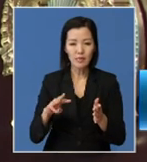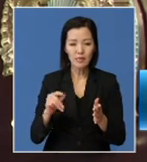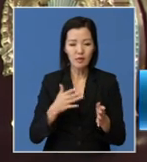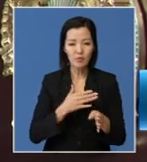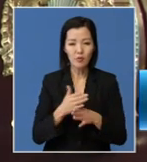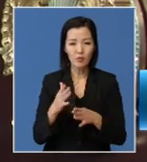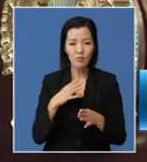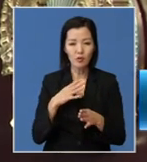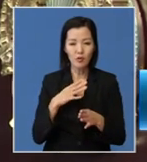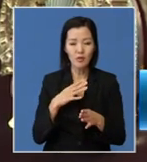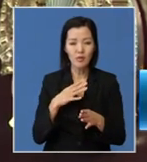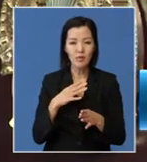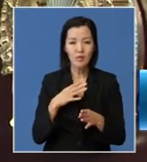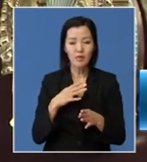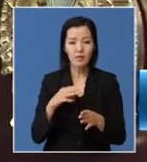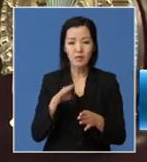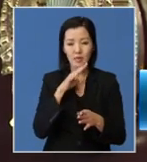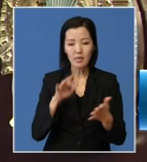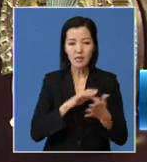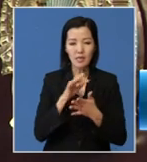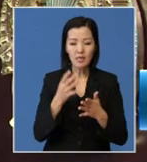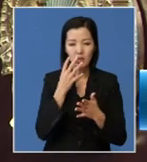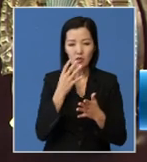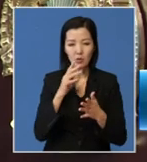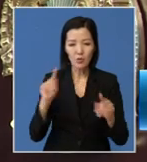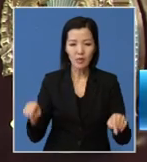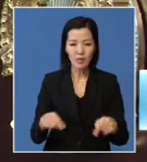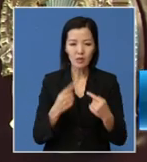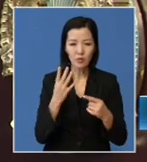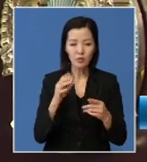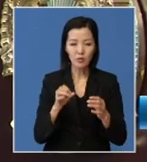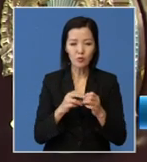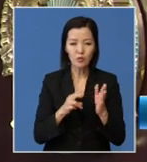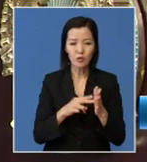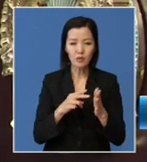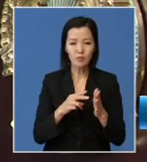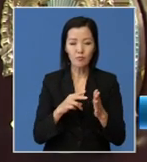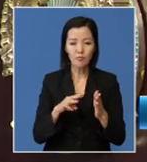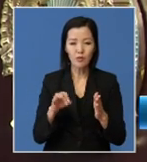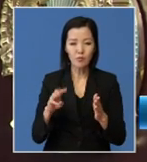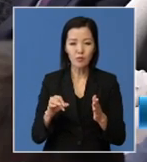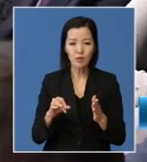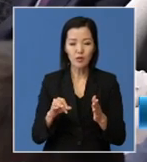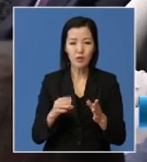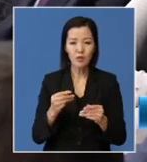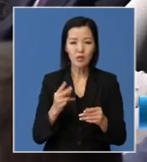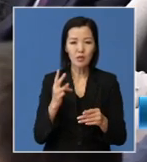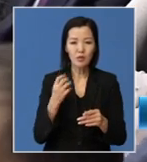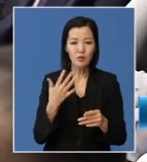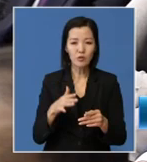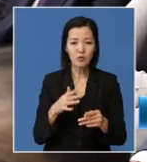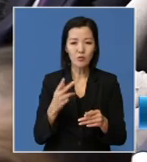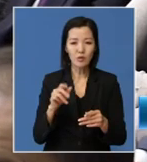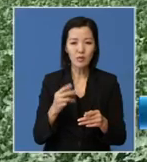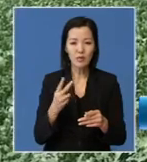отыр. Текелі қаласының жылу жүйесін қайта жаңғыртуға 414,7 миллион теңге, оның ішінде республикалық бюджет есебінен 252 миллион